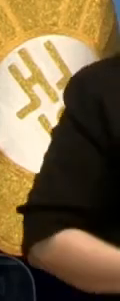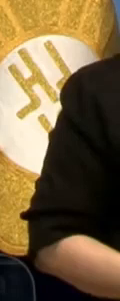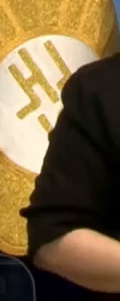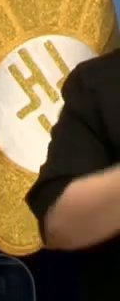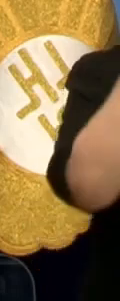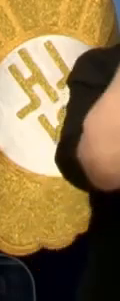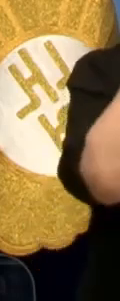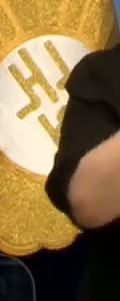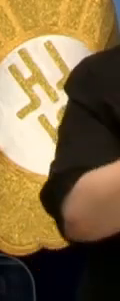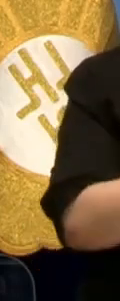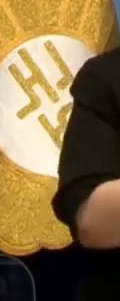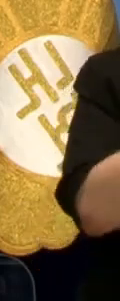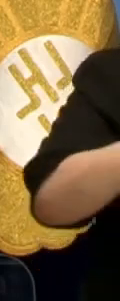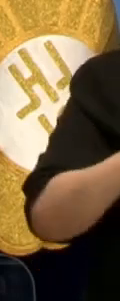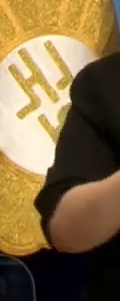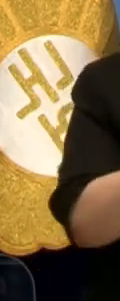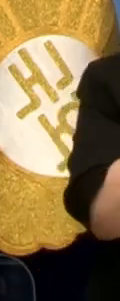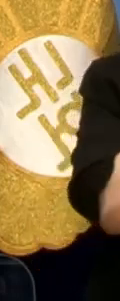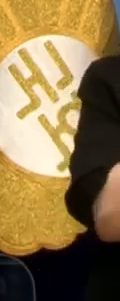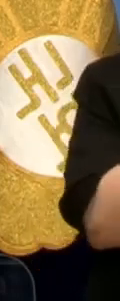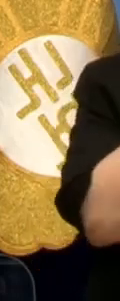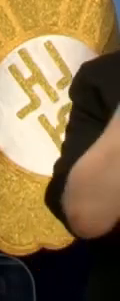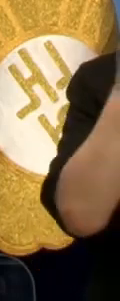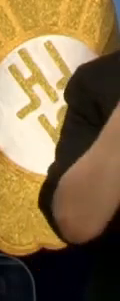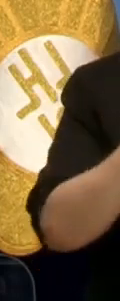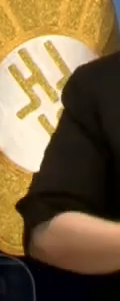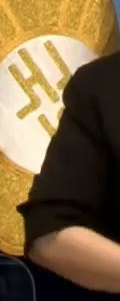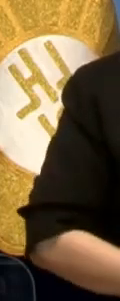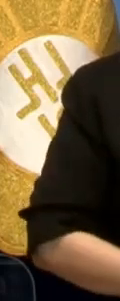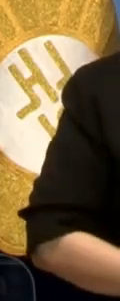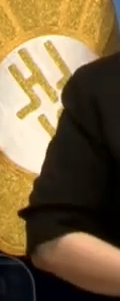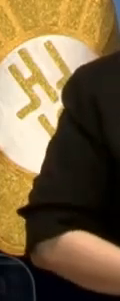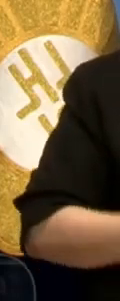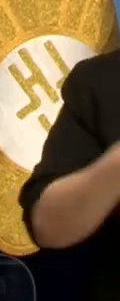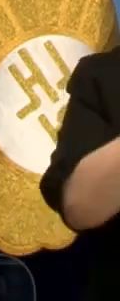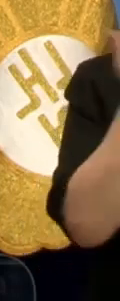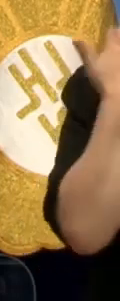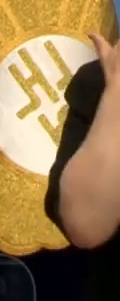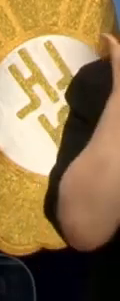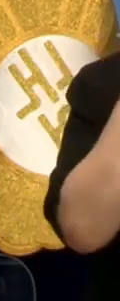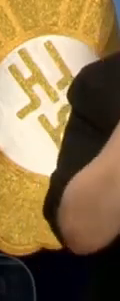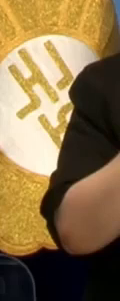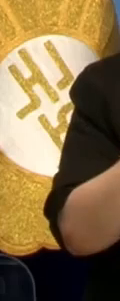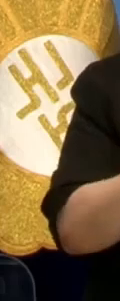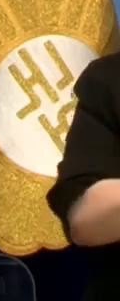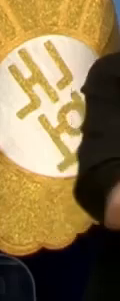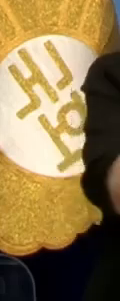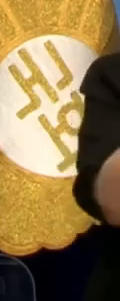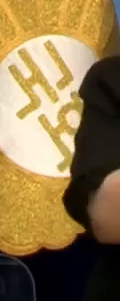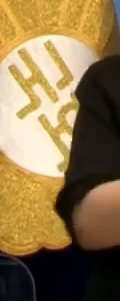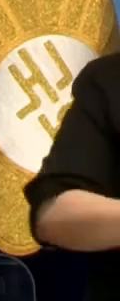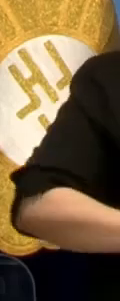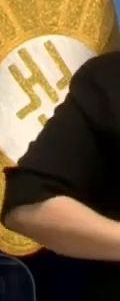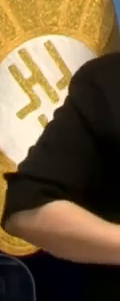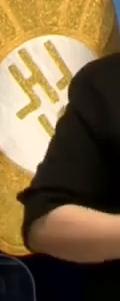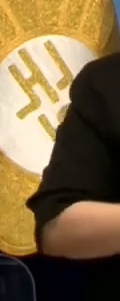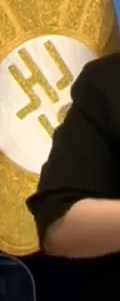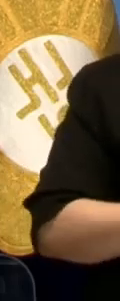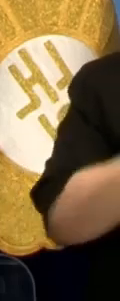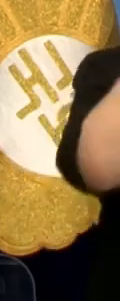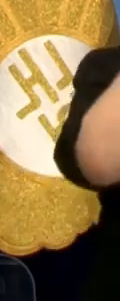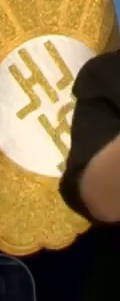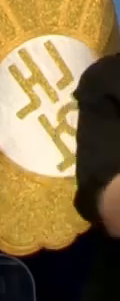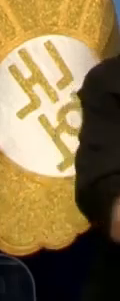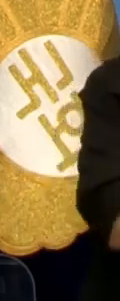이분들의 극단적 선택도 없었을 겁니다. 또 최근에 코로나 장발장이 배가 고파서 달걀을